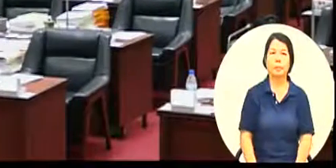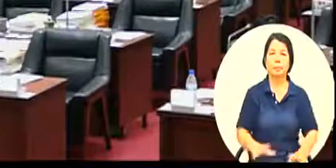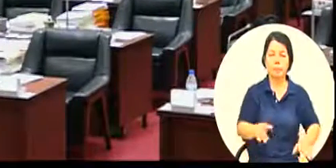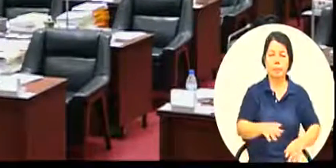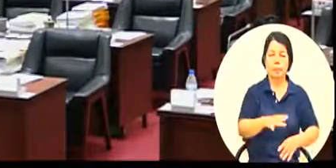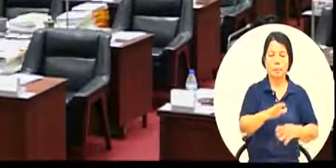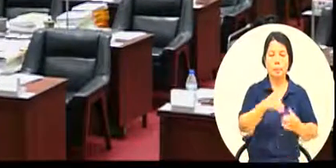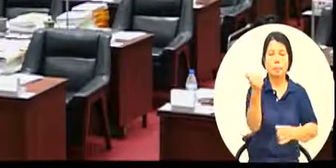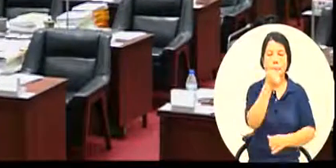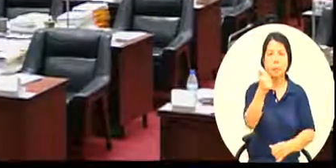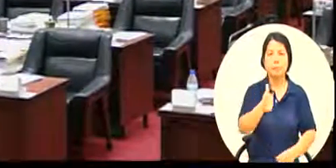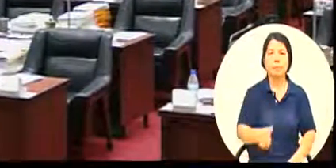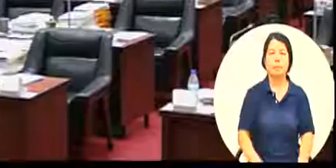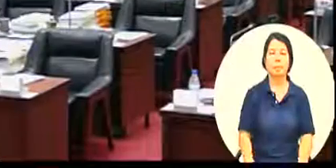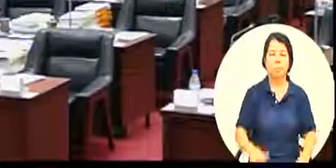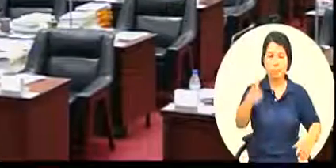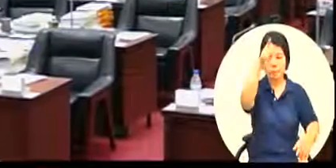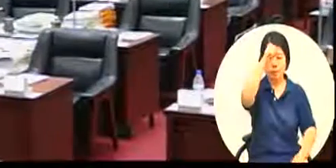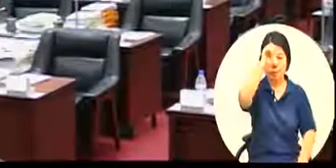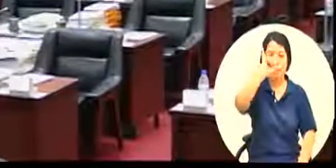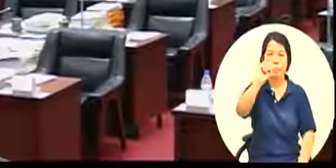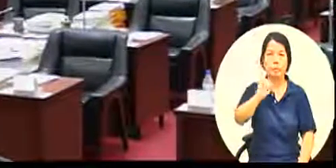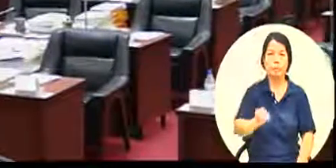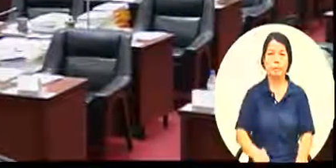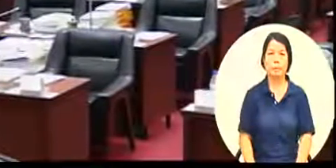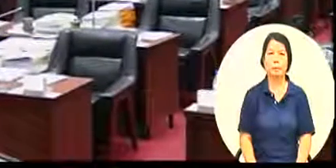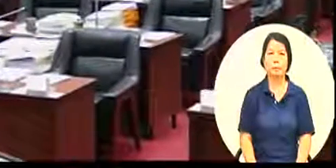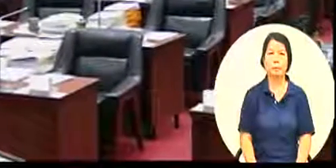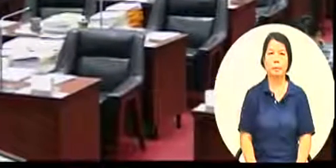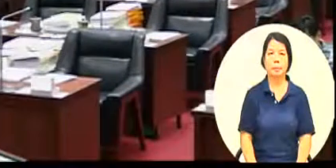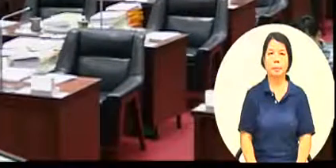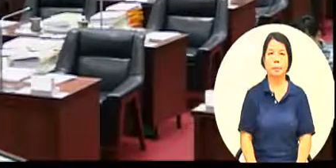员、黄淑美议员、